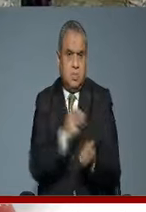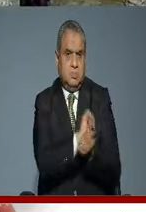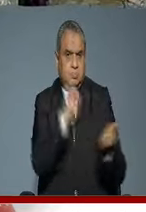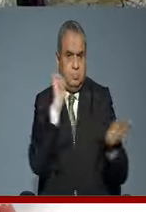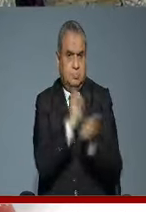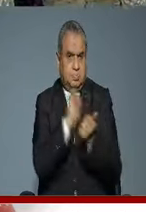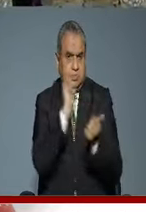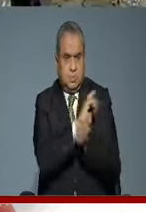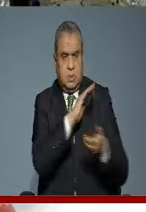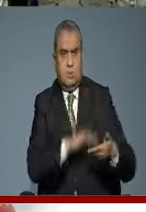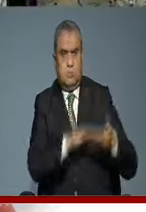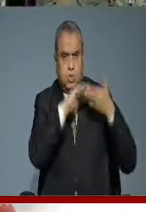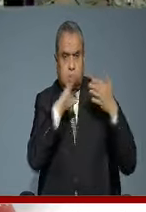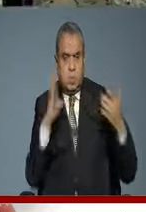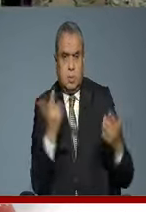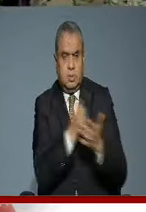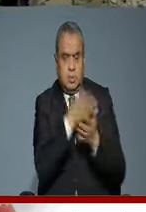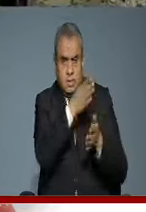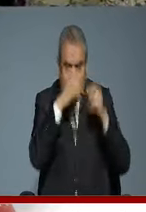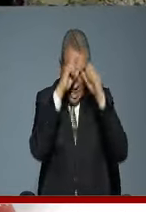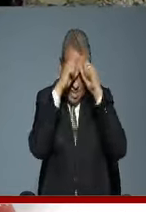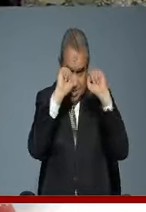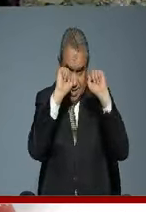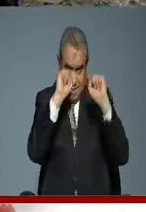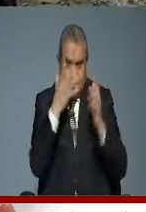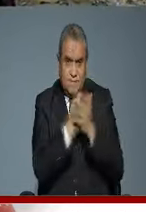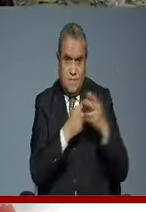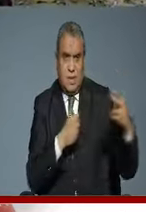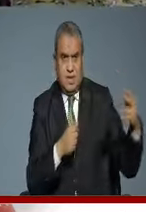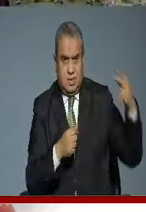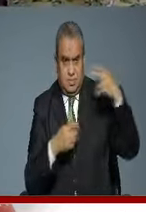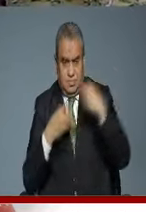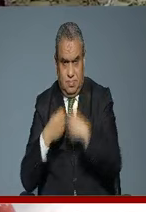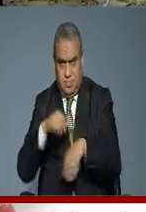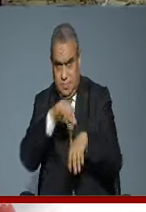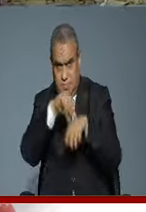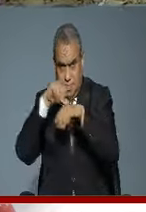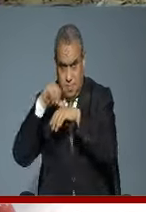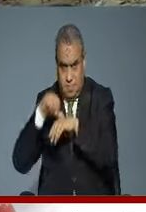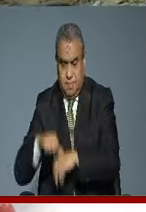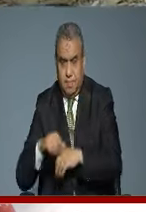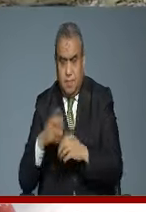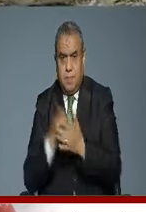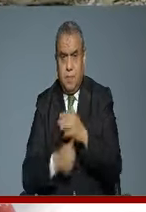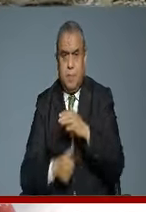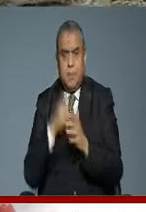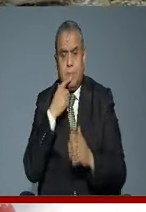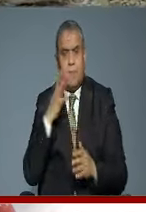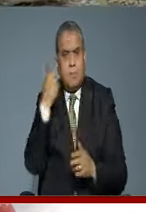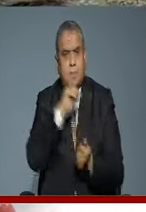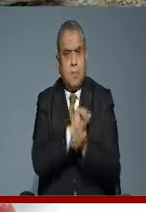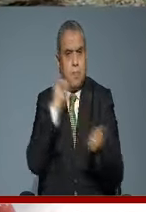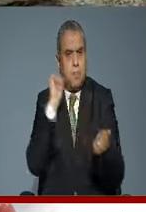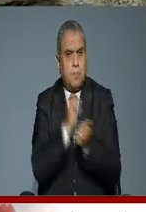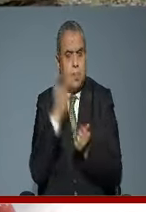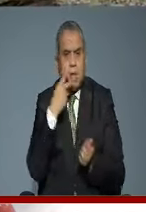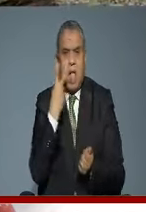وساعدونا عن طريق السفارة هنا في مصر، وقمنا بإجلاء حوالي 2000